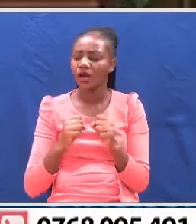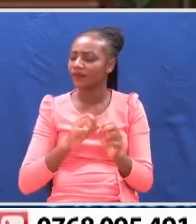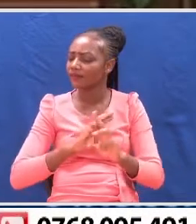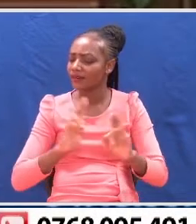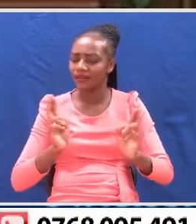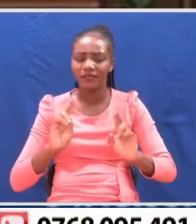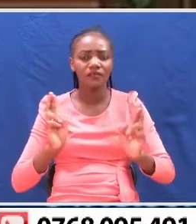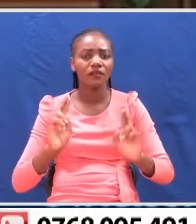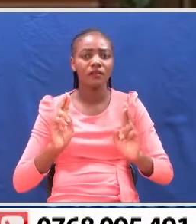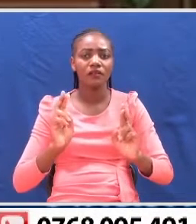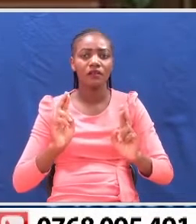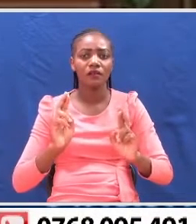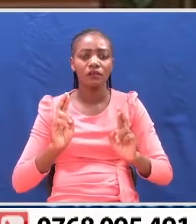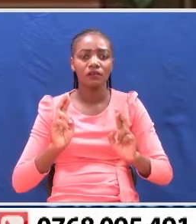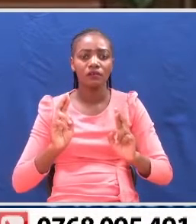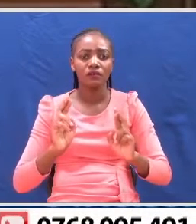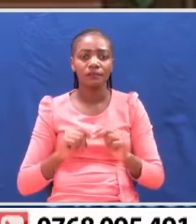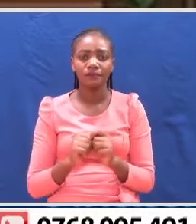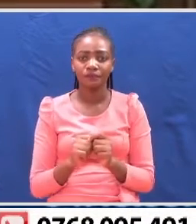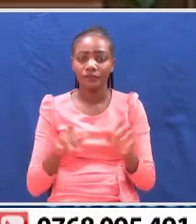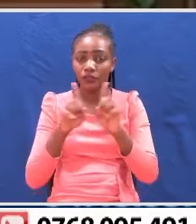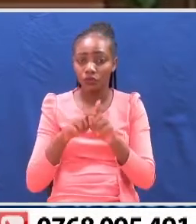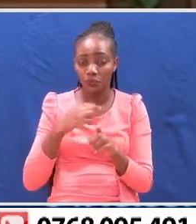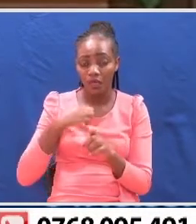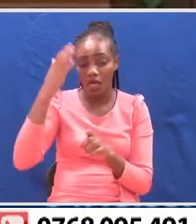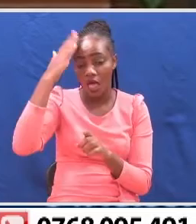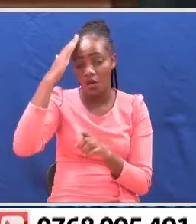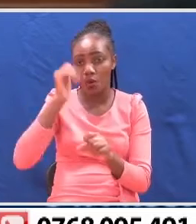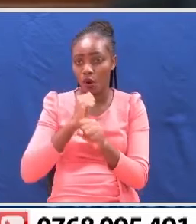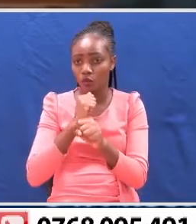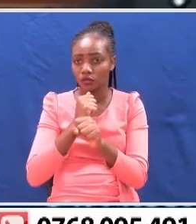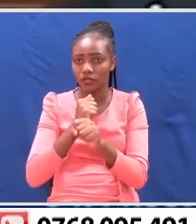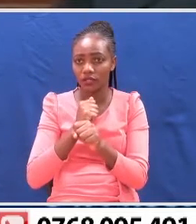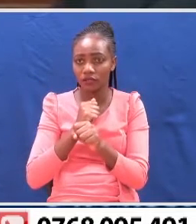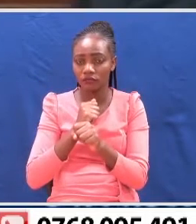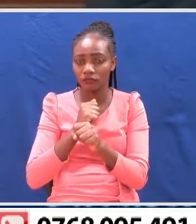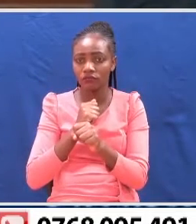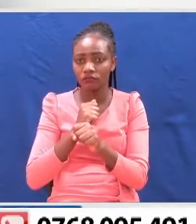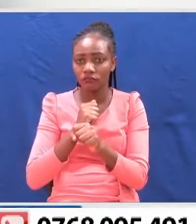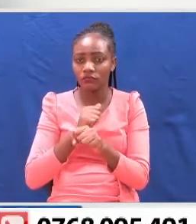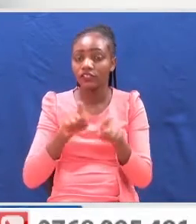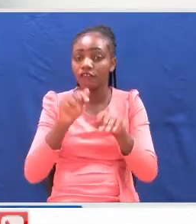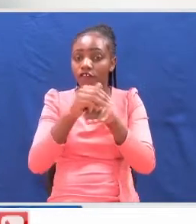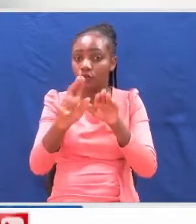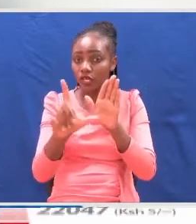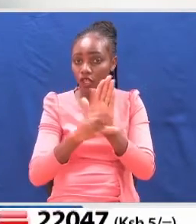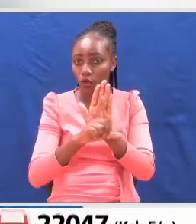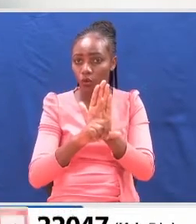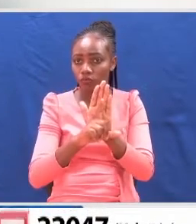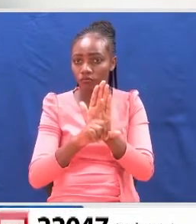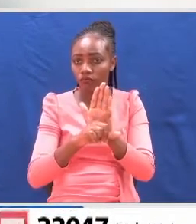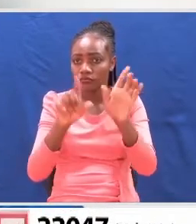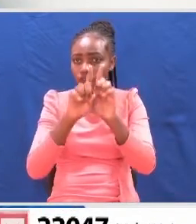lakini nilijua tu nilikuwa nafanya kazi kulingana na vile sheria inaniruhusu. Na